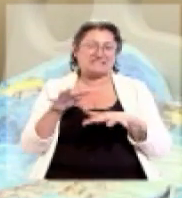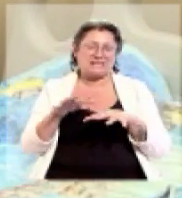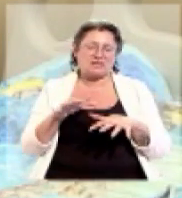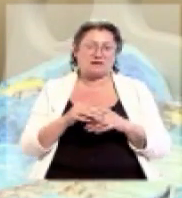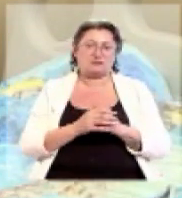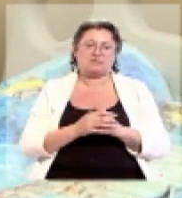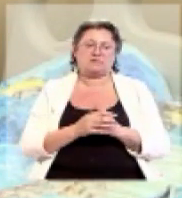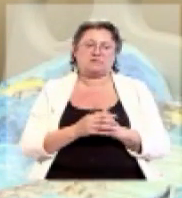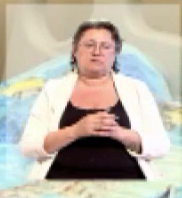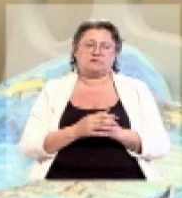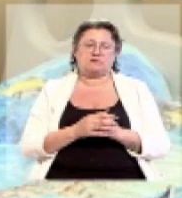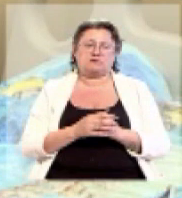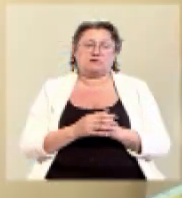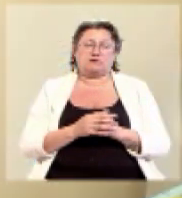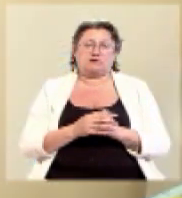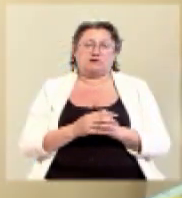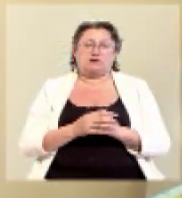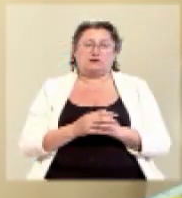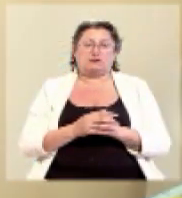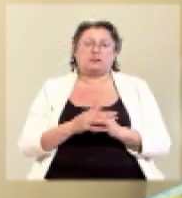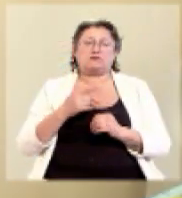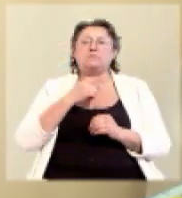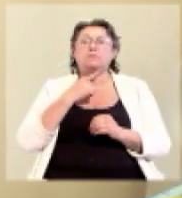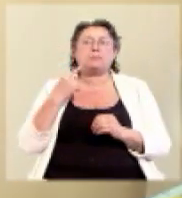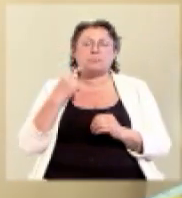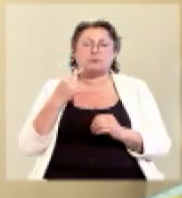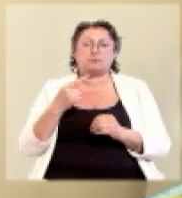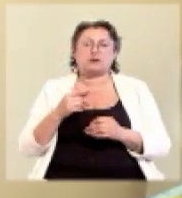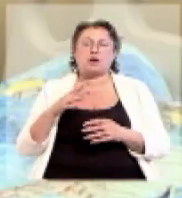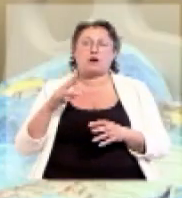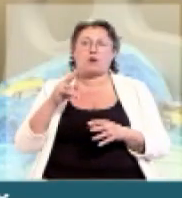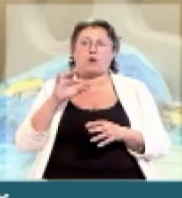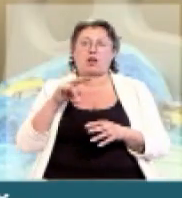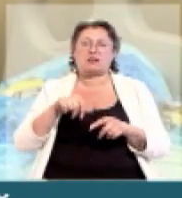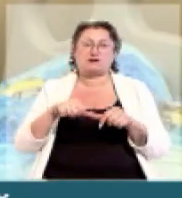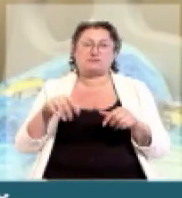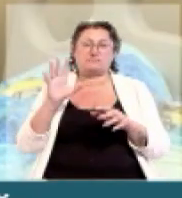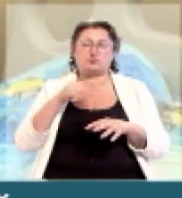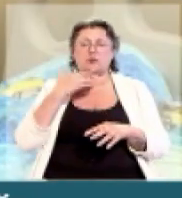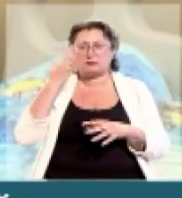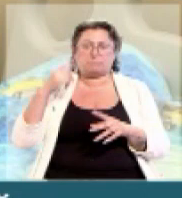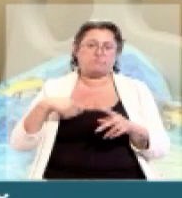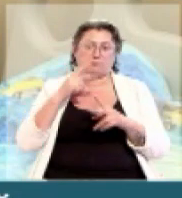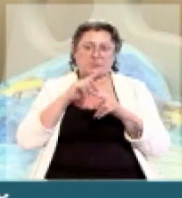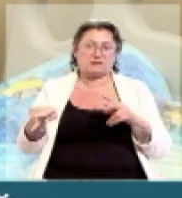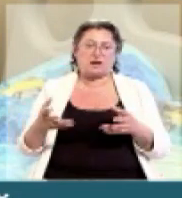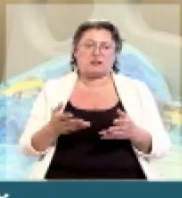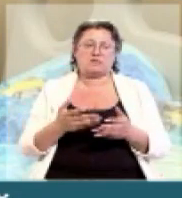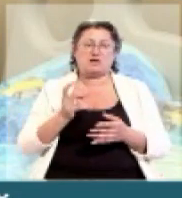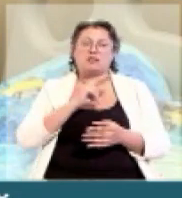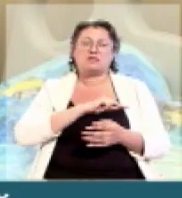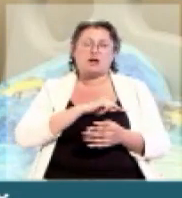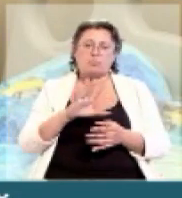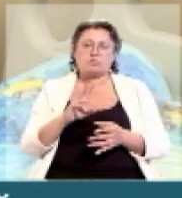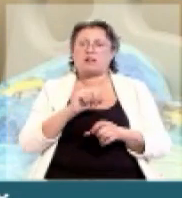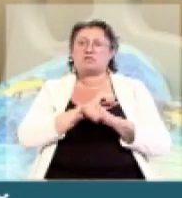сотрясение и рассечение подбородка и колена левого. Все лето потерял, не поработал,